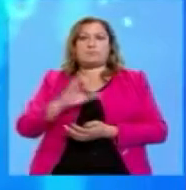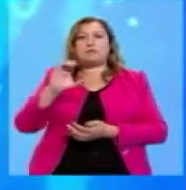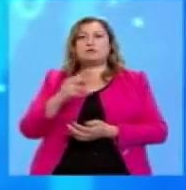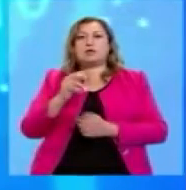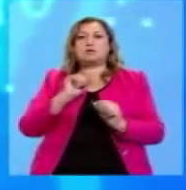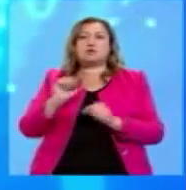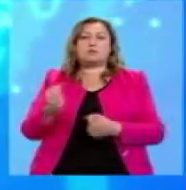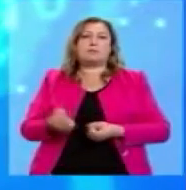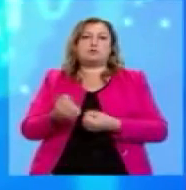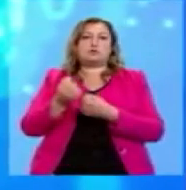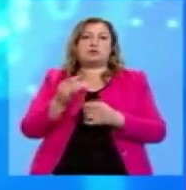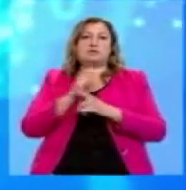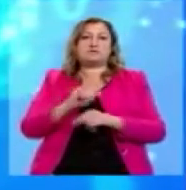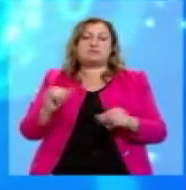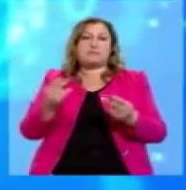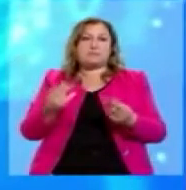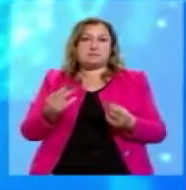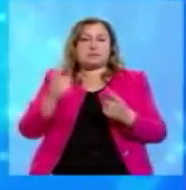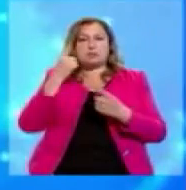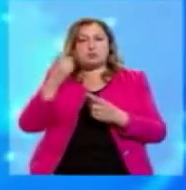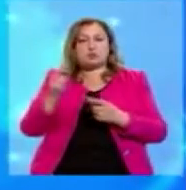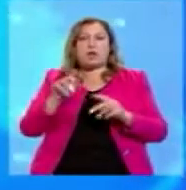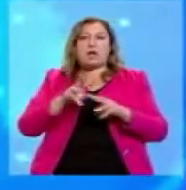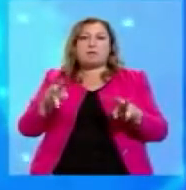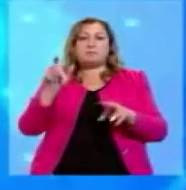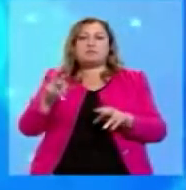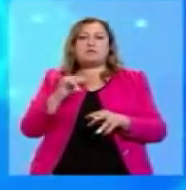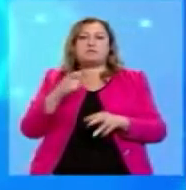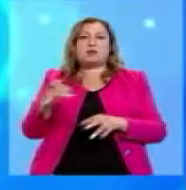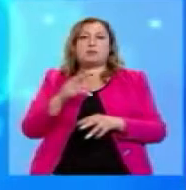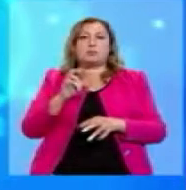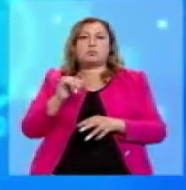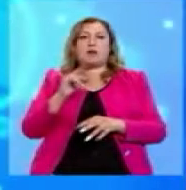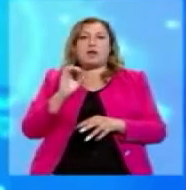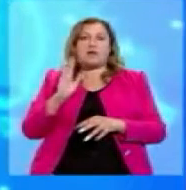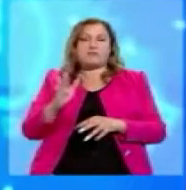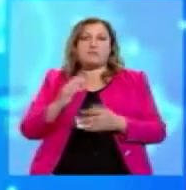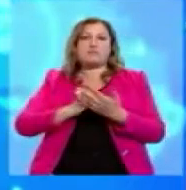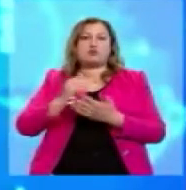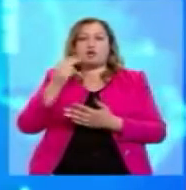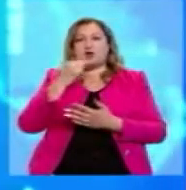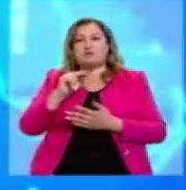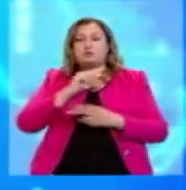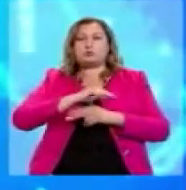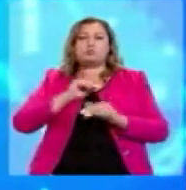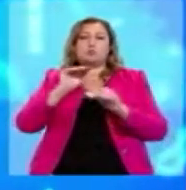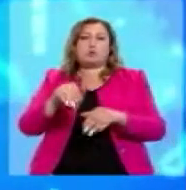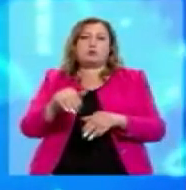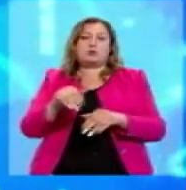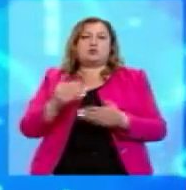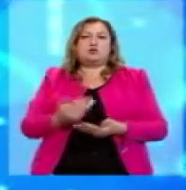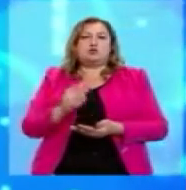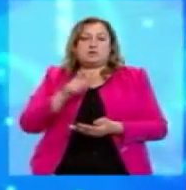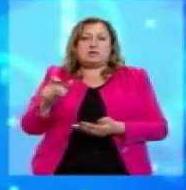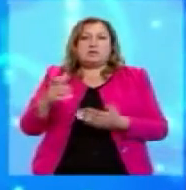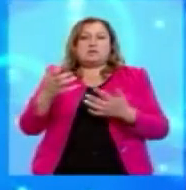Социальная защита, поддержка и развитие бизнеса. По сообщению акима Денисовского района Бахыта Нургалиева, повышение качества трудоустроенных